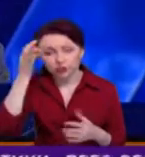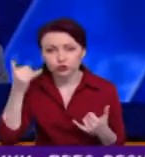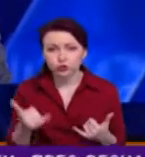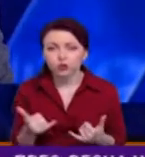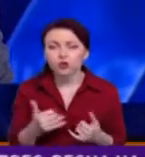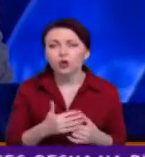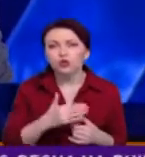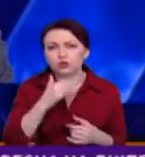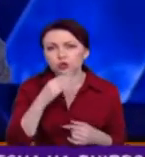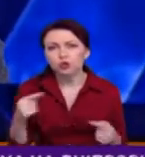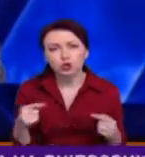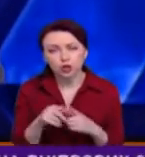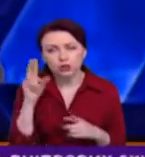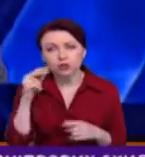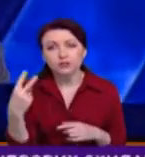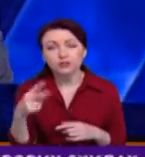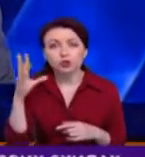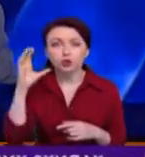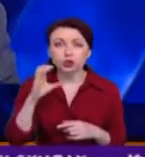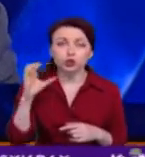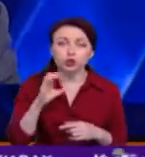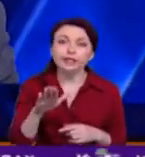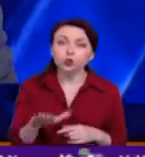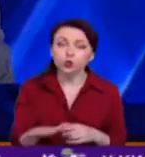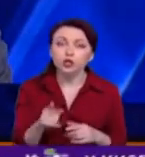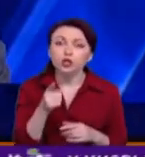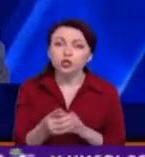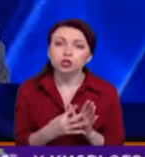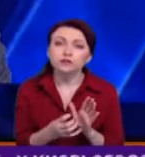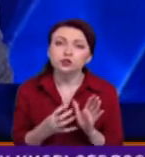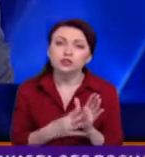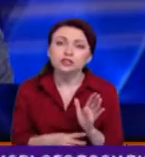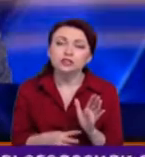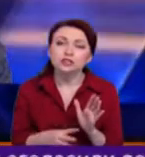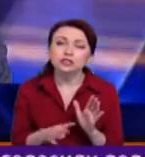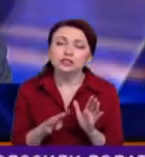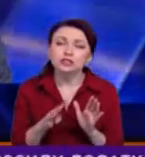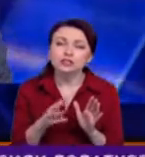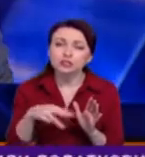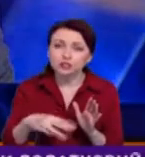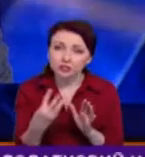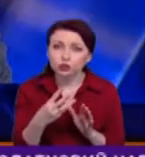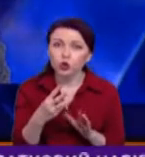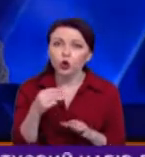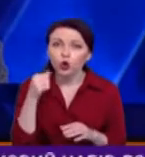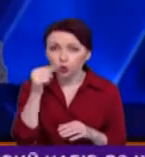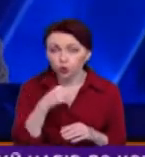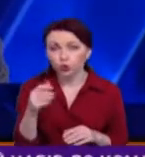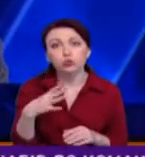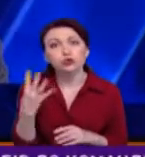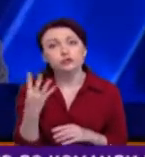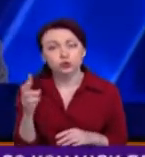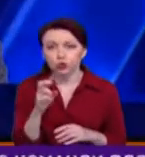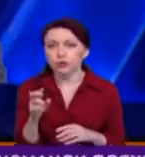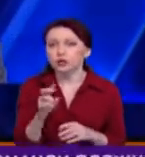достатньо чітка дата. 20 січня інавгурація. А з 1933 року до 1933 було 4 березня. І ні в